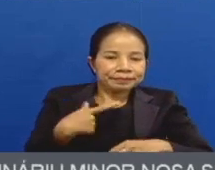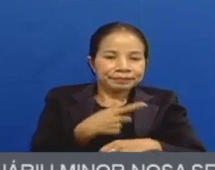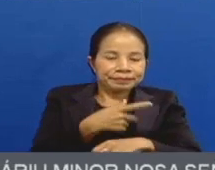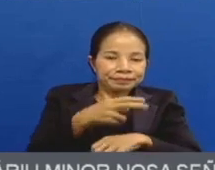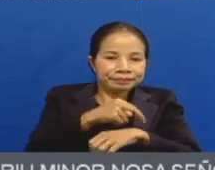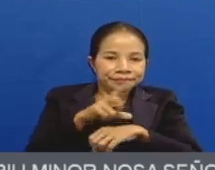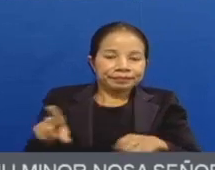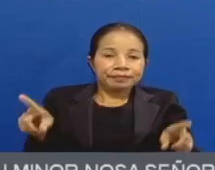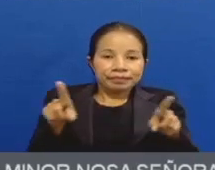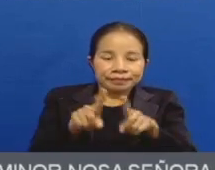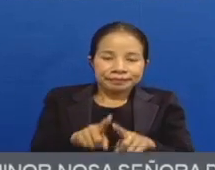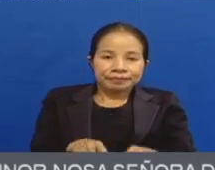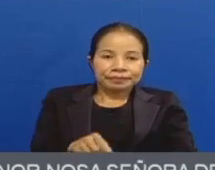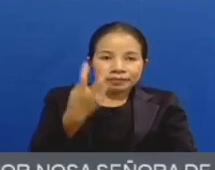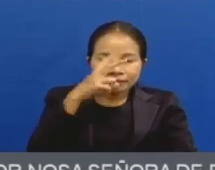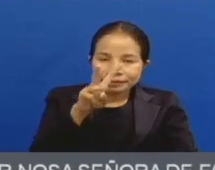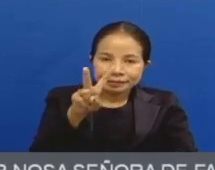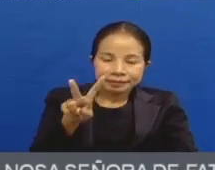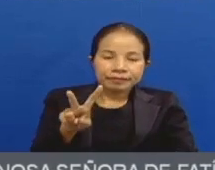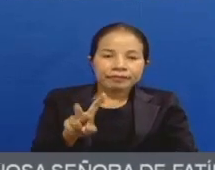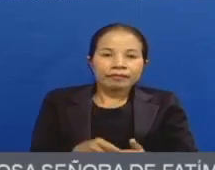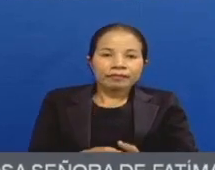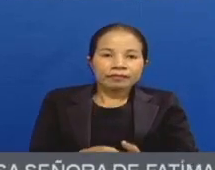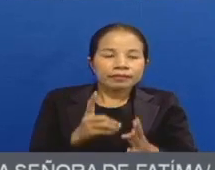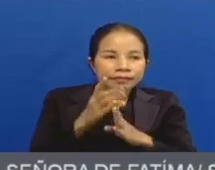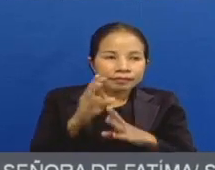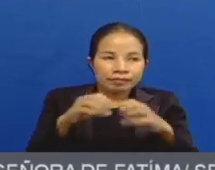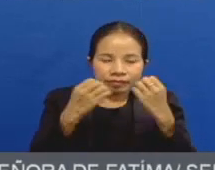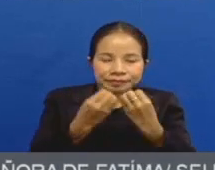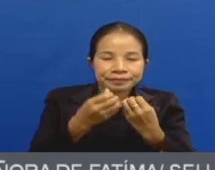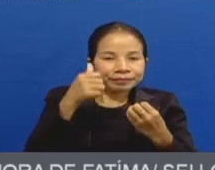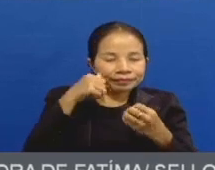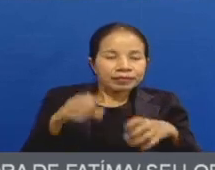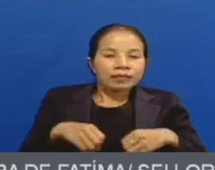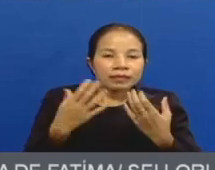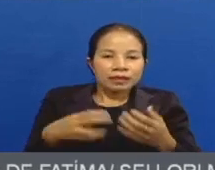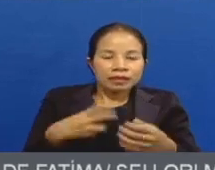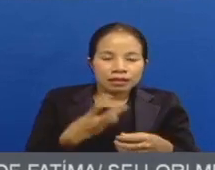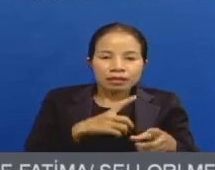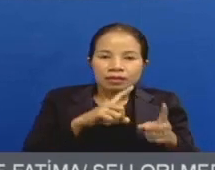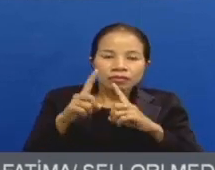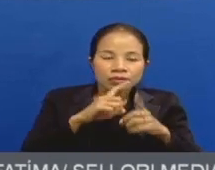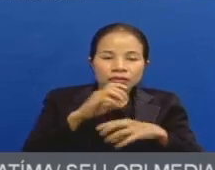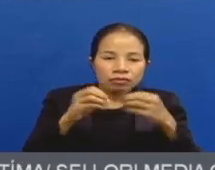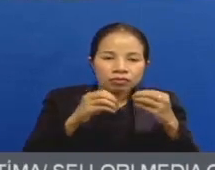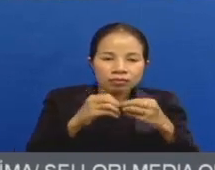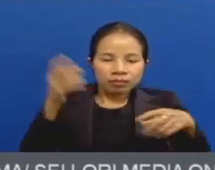Hanesan tuirita ni hari hasan dirijen titi hari di veto uhi sa ita ni komentaro kuna ba